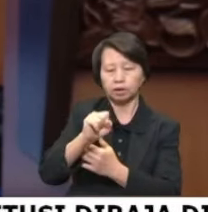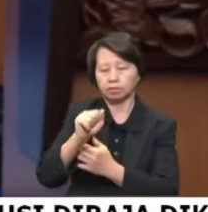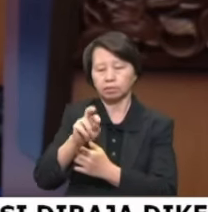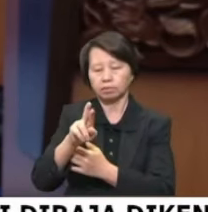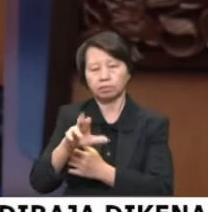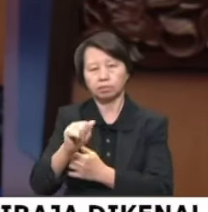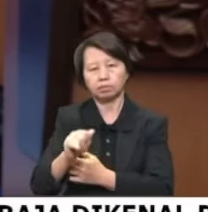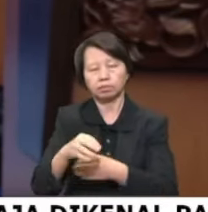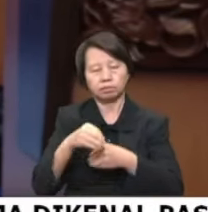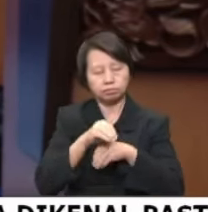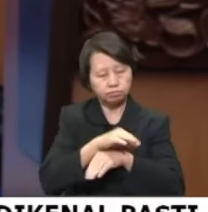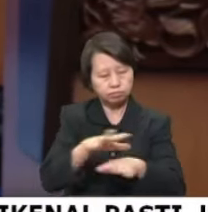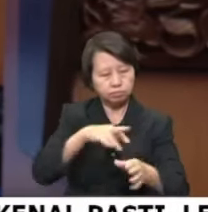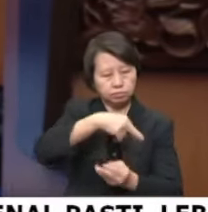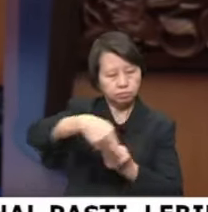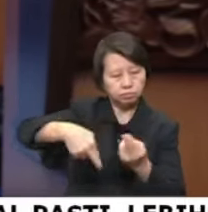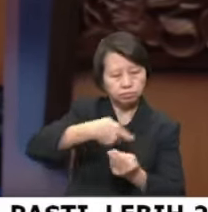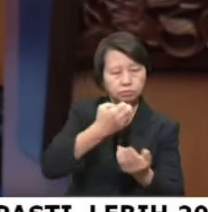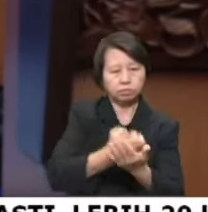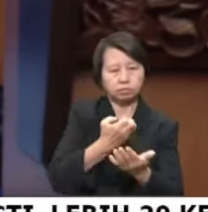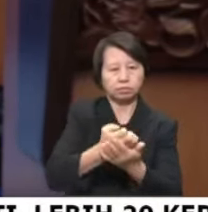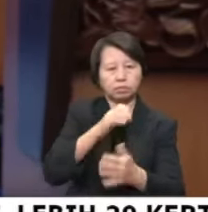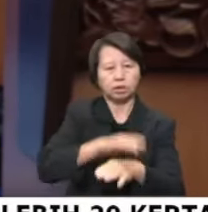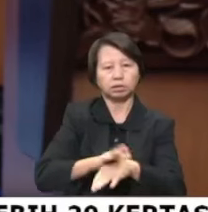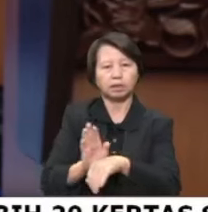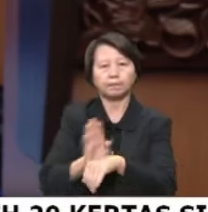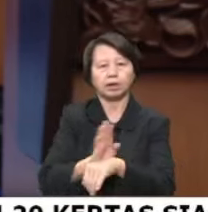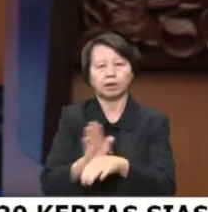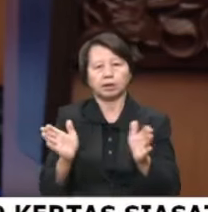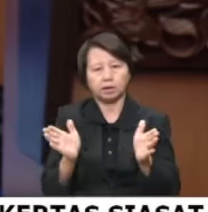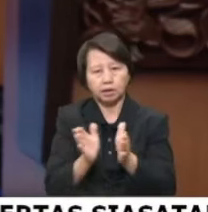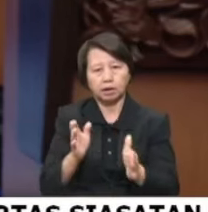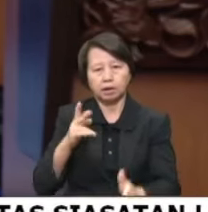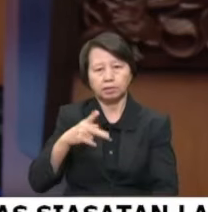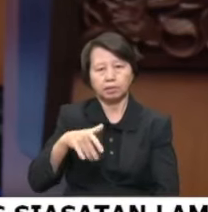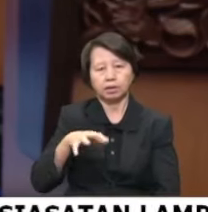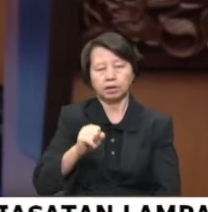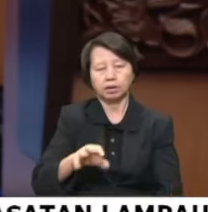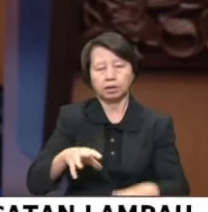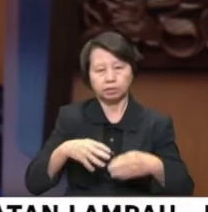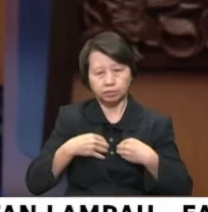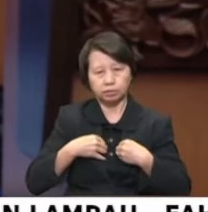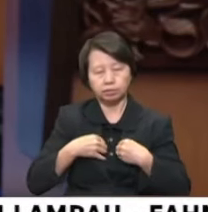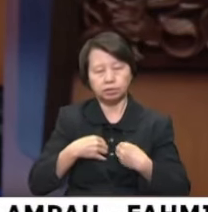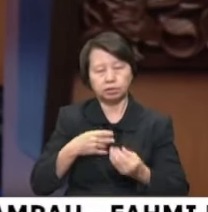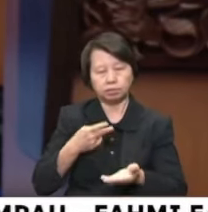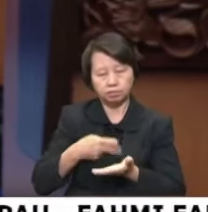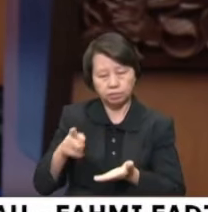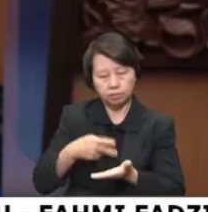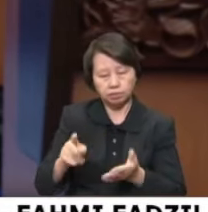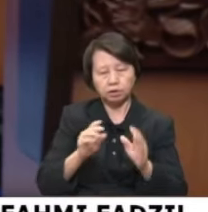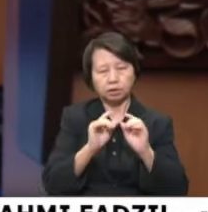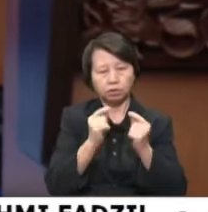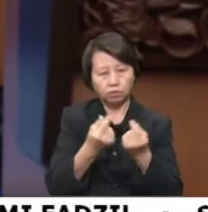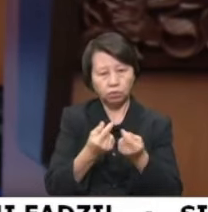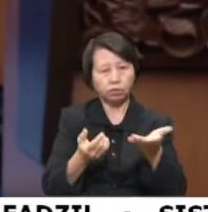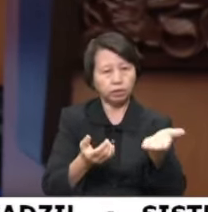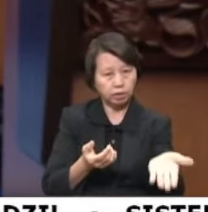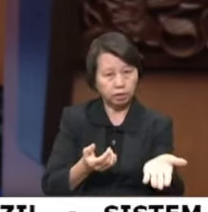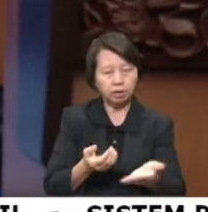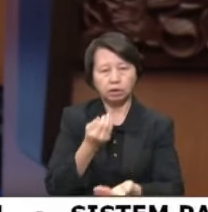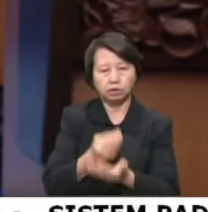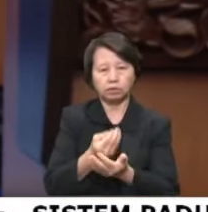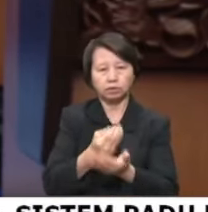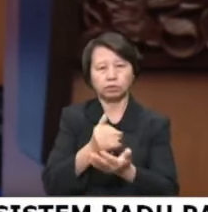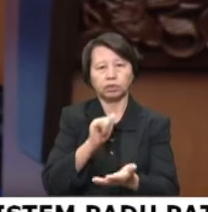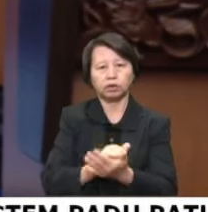memberi impak kitaran ekonomi ke atas peniaga kecil atau PKS yang menerima kesan perbelanjaan daripada golongan ini. Duit